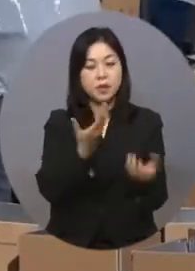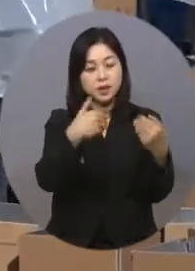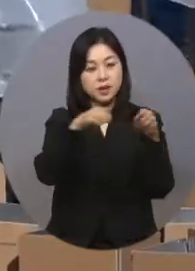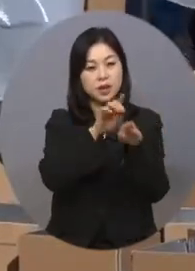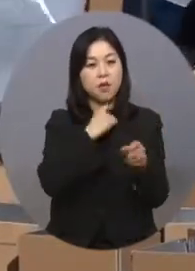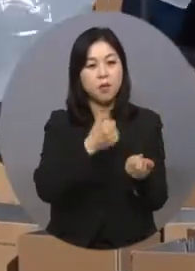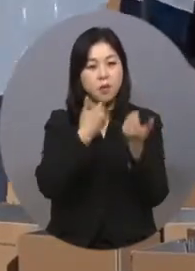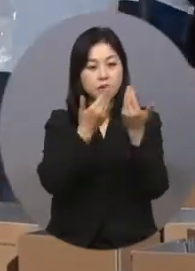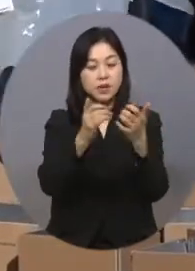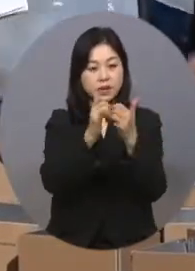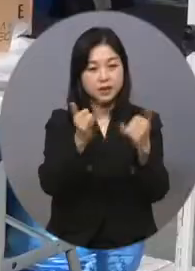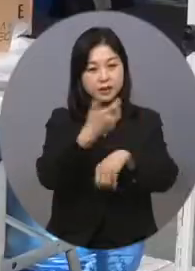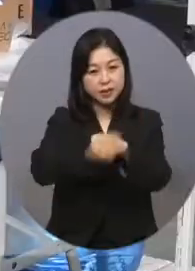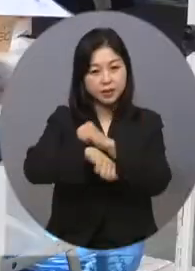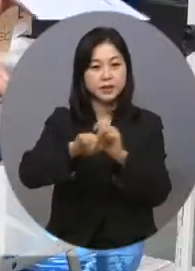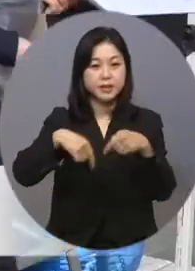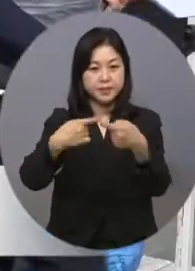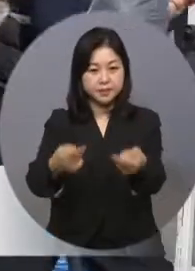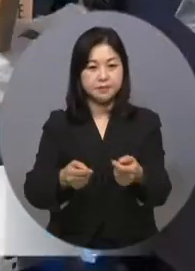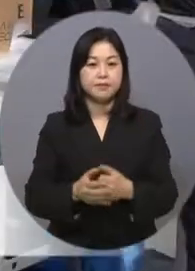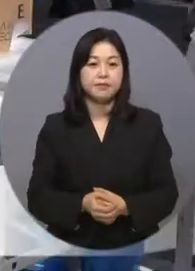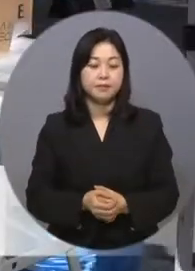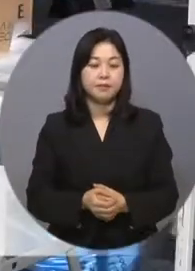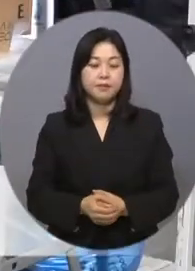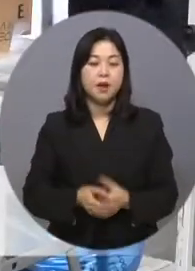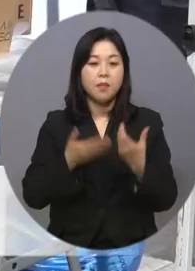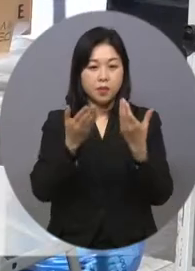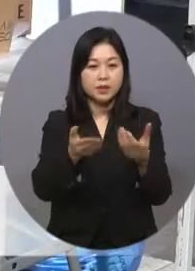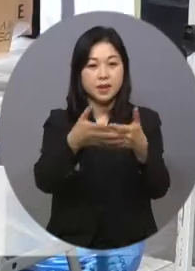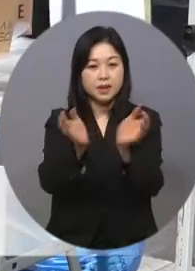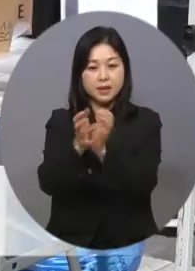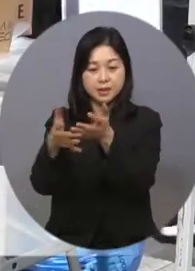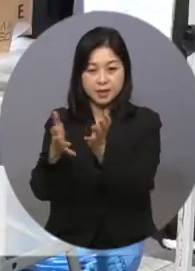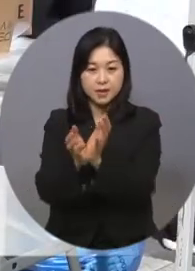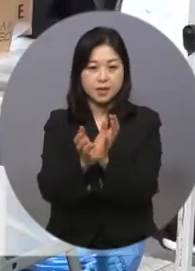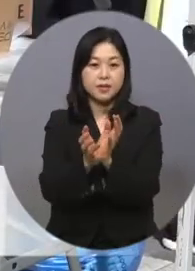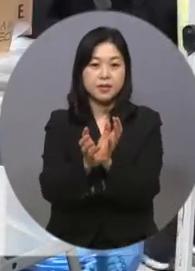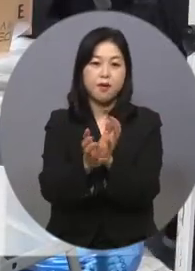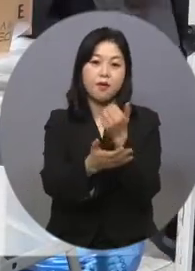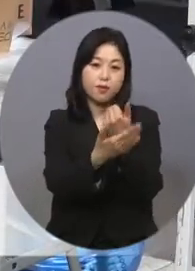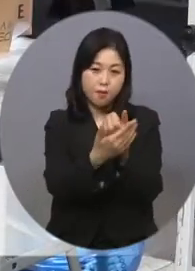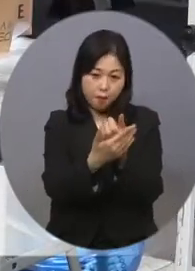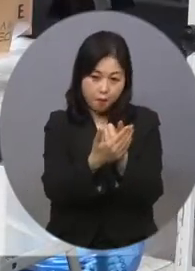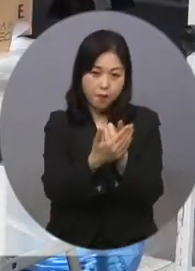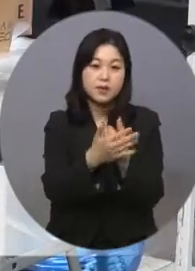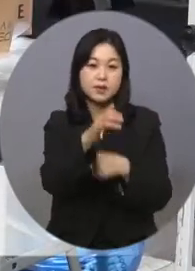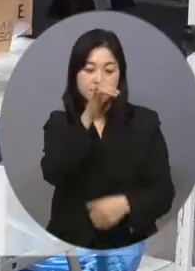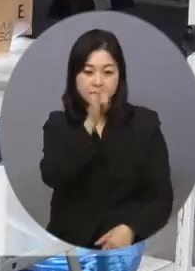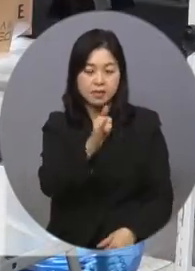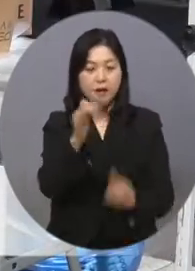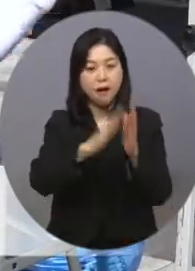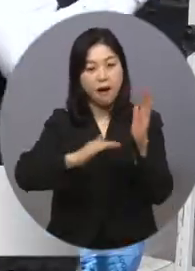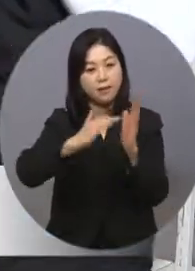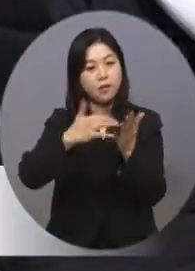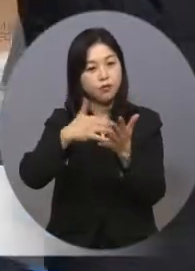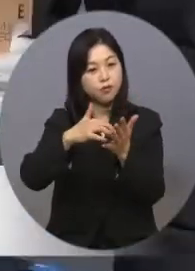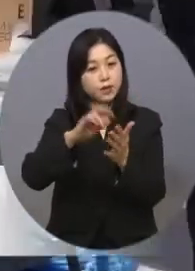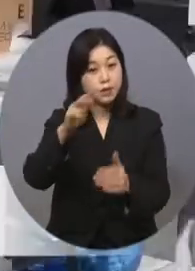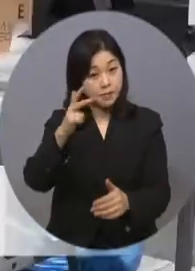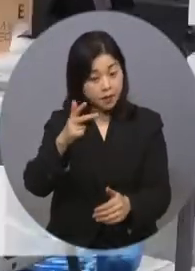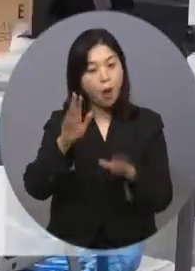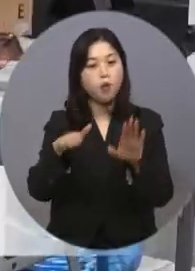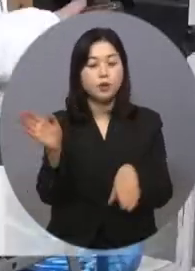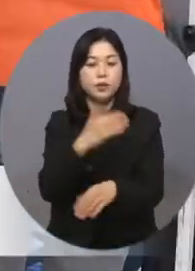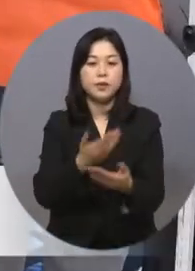자원봉사자들도 팔을 걷었습니다. 많은 봉사단체에서 협력해 주시고 지원해 주셔서 700여 가구에 오늘부터